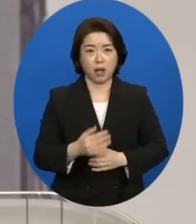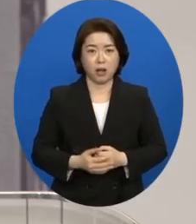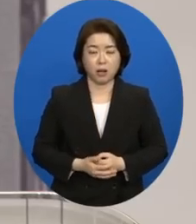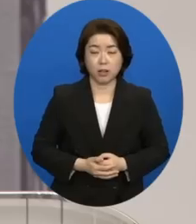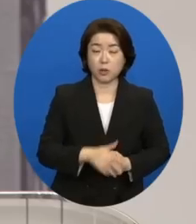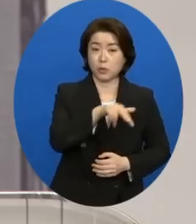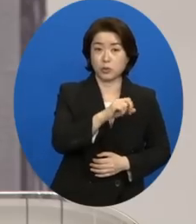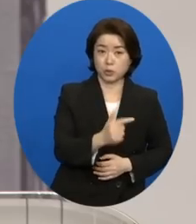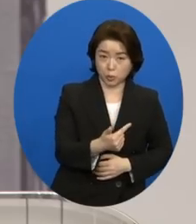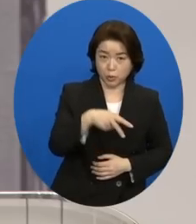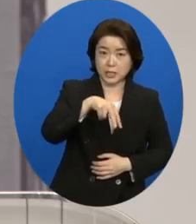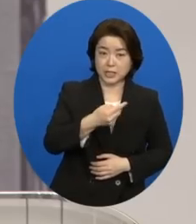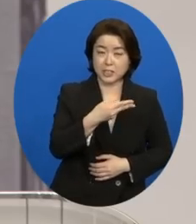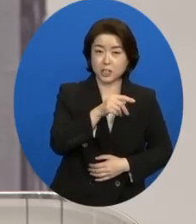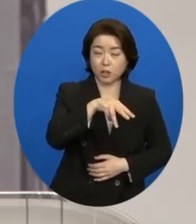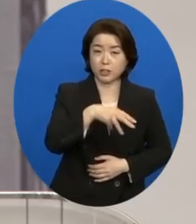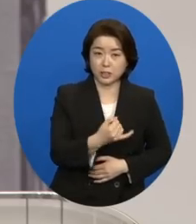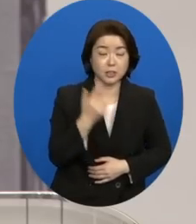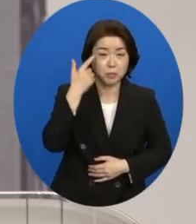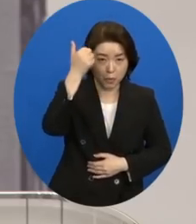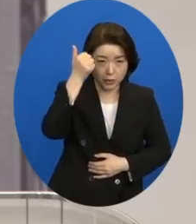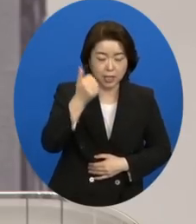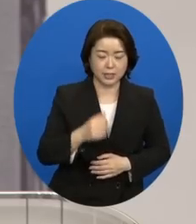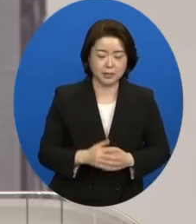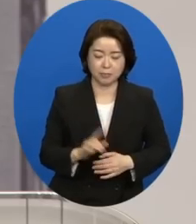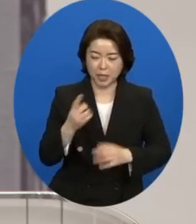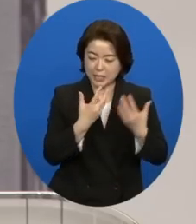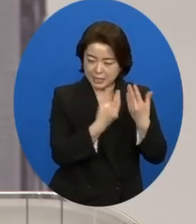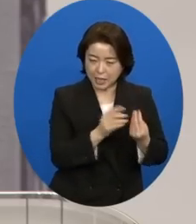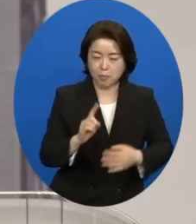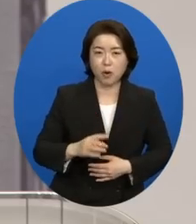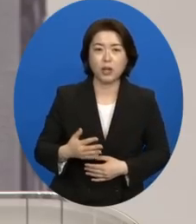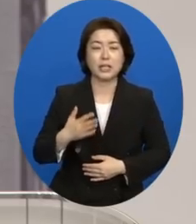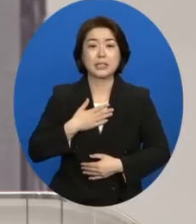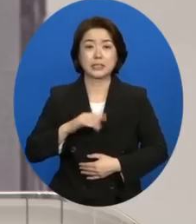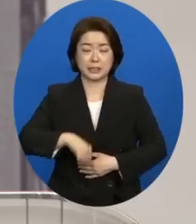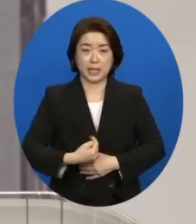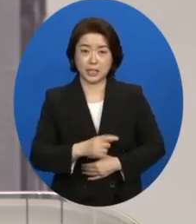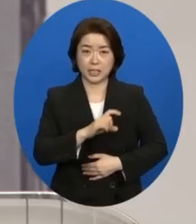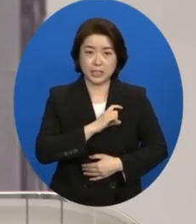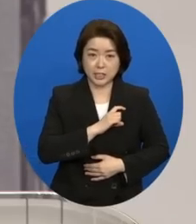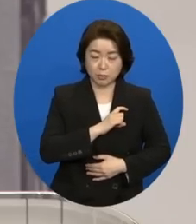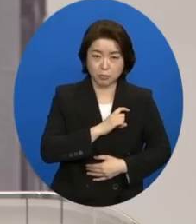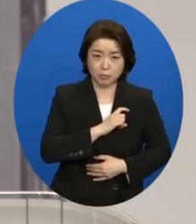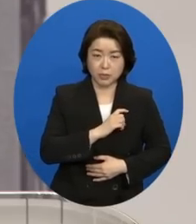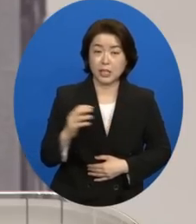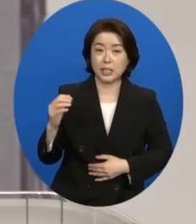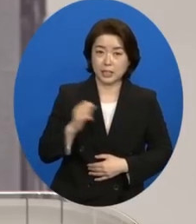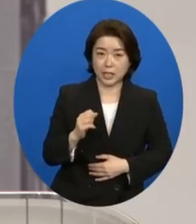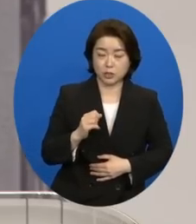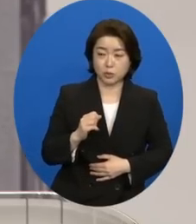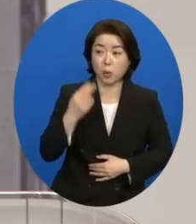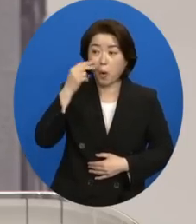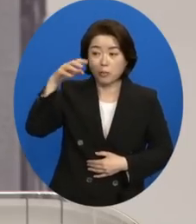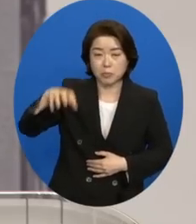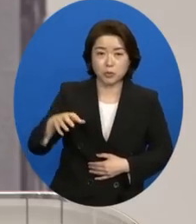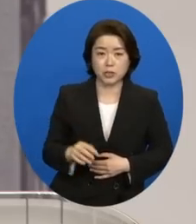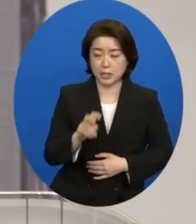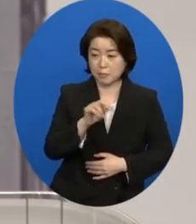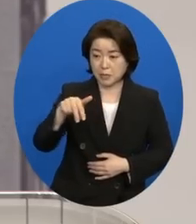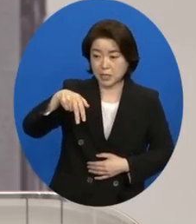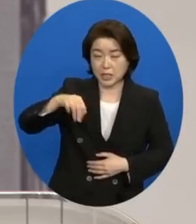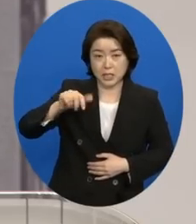목사님이 이런 일이 있었대요 미국에 그분의 이름을 걸고 미니스트리 미국에서 하려고 했는데